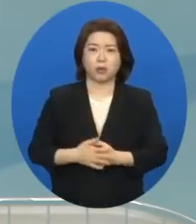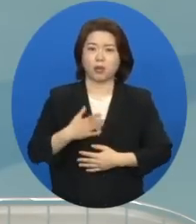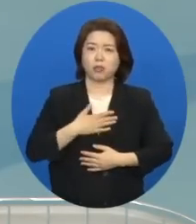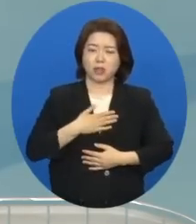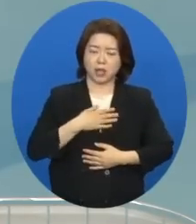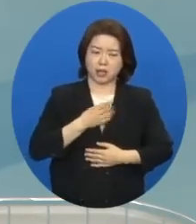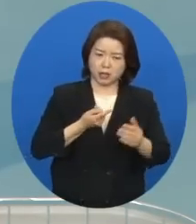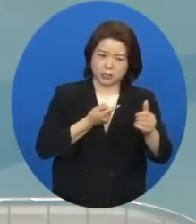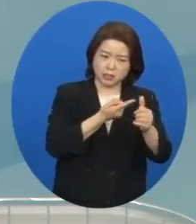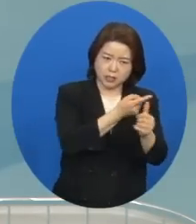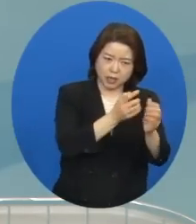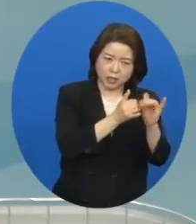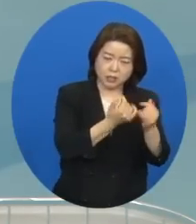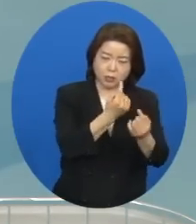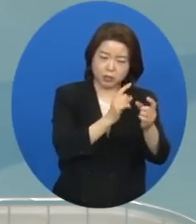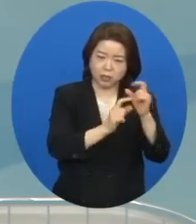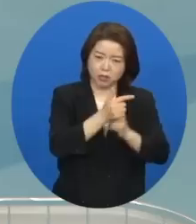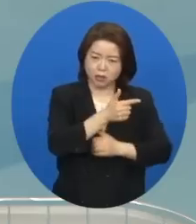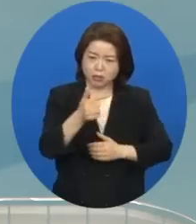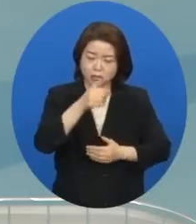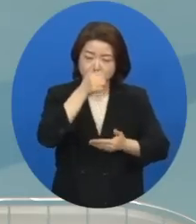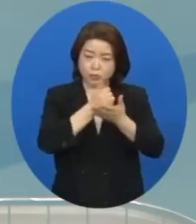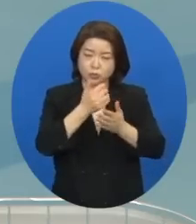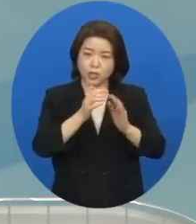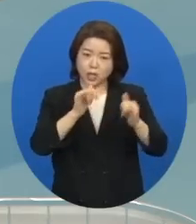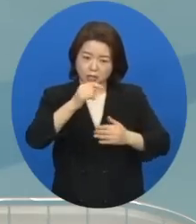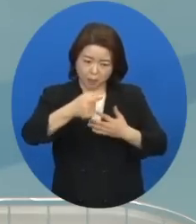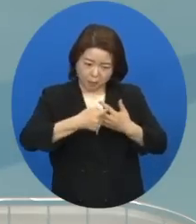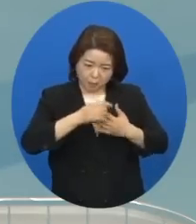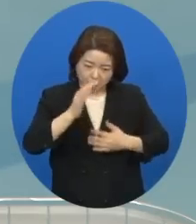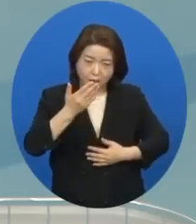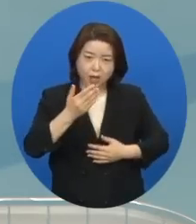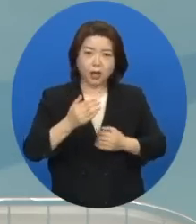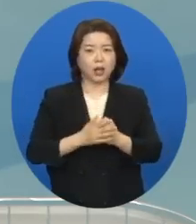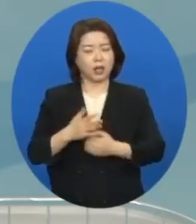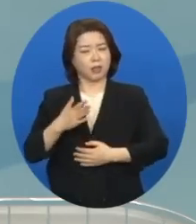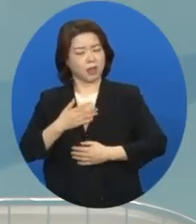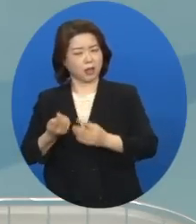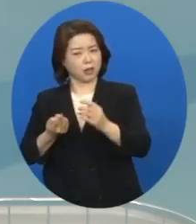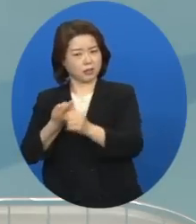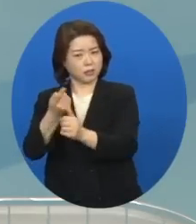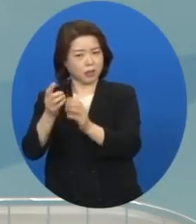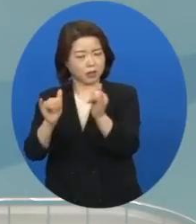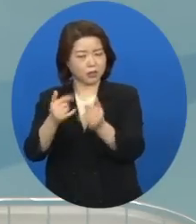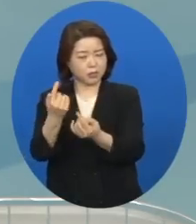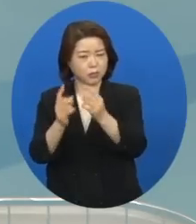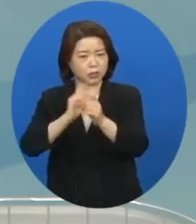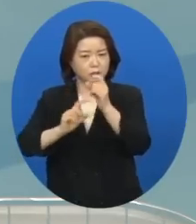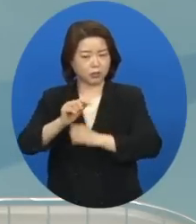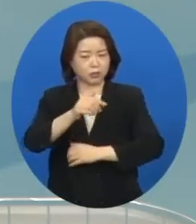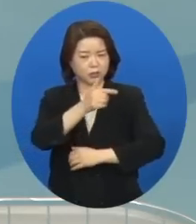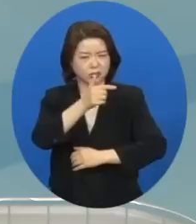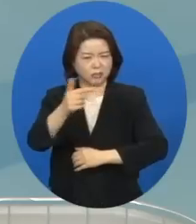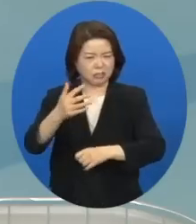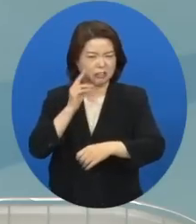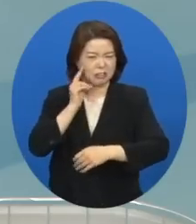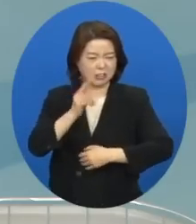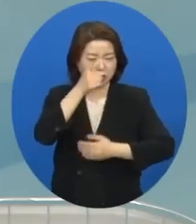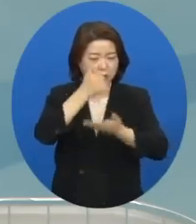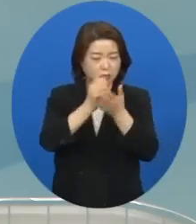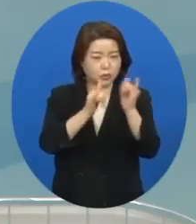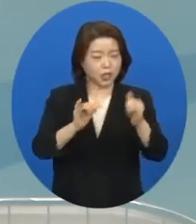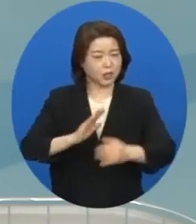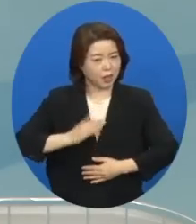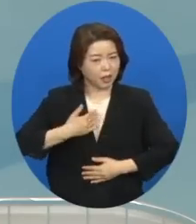죄인일 수 있을까? 여러분도 그런 생각하는 분이 있으실 거예요. 내가 살인자보다 더 큰 죄인이라고? 여러분,